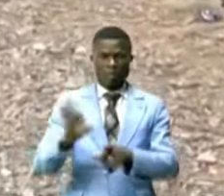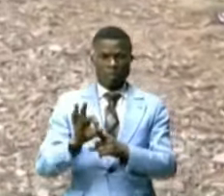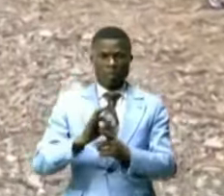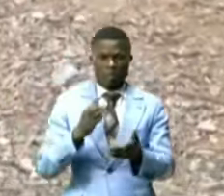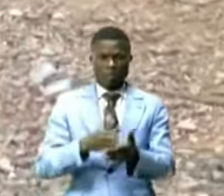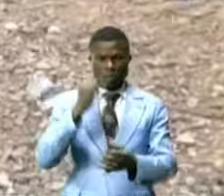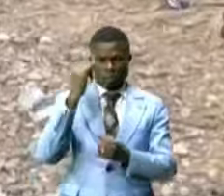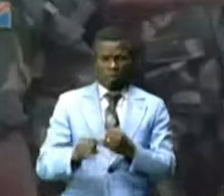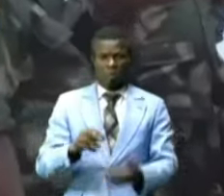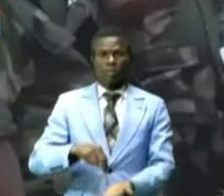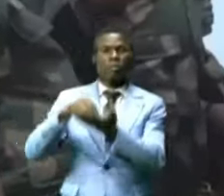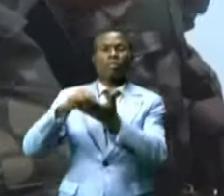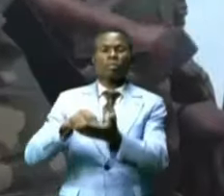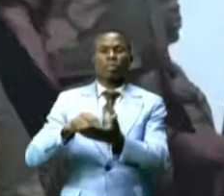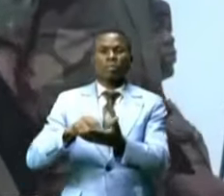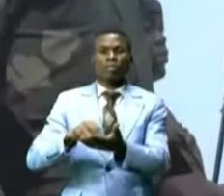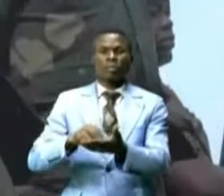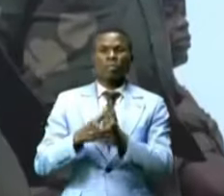Debout, progressez.